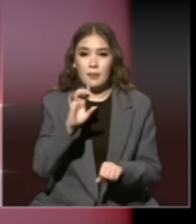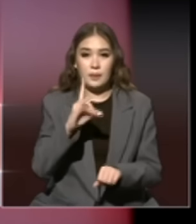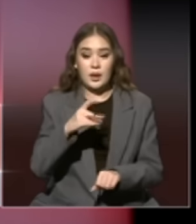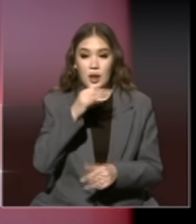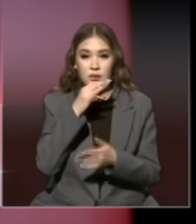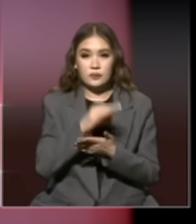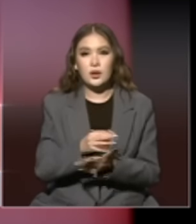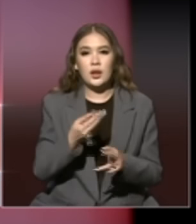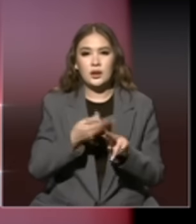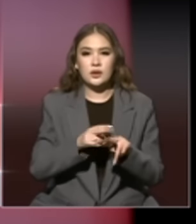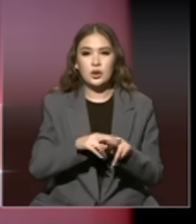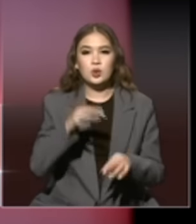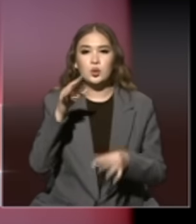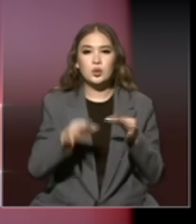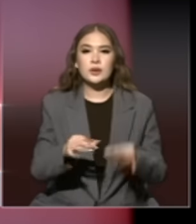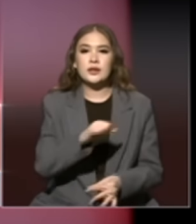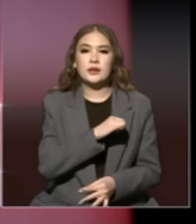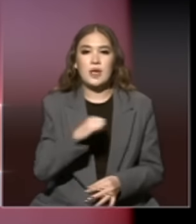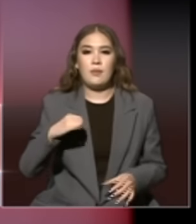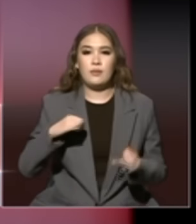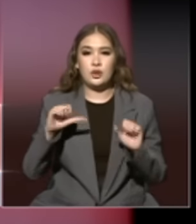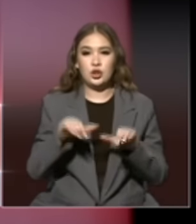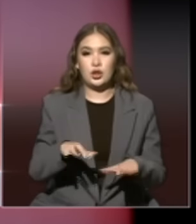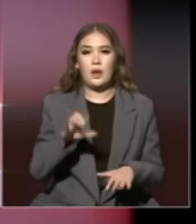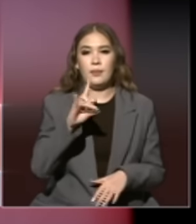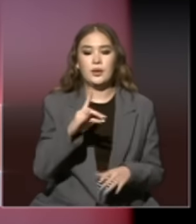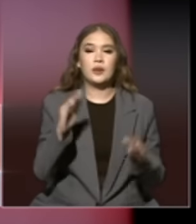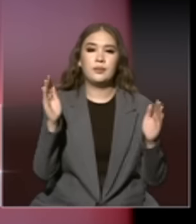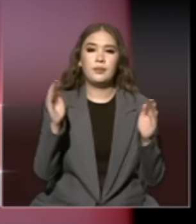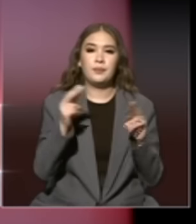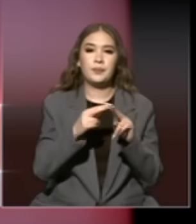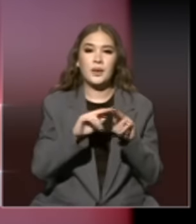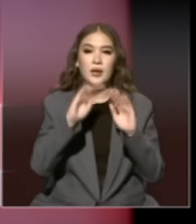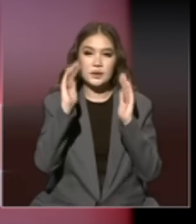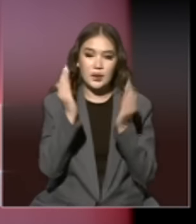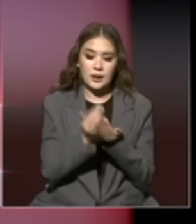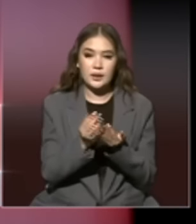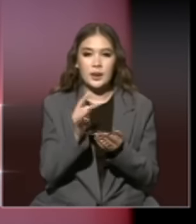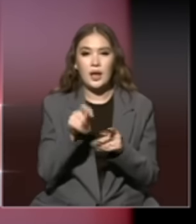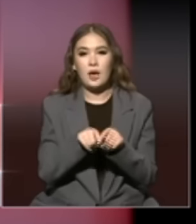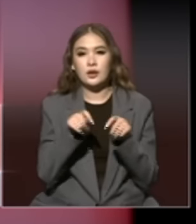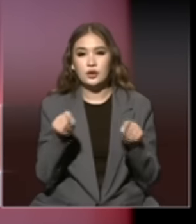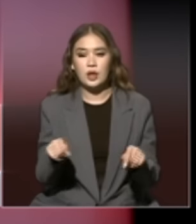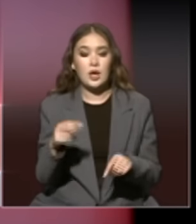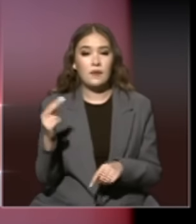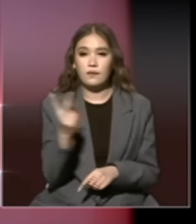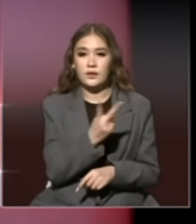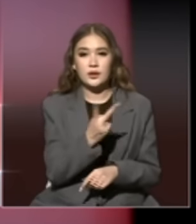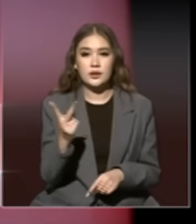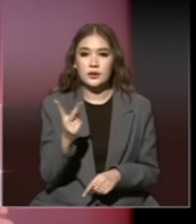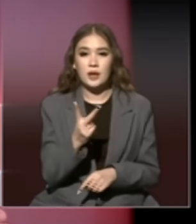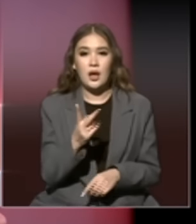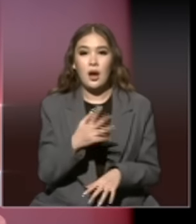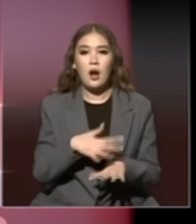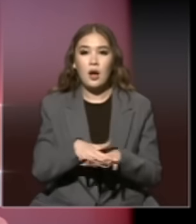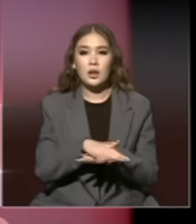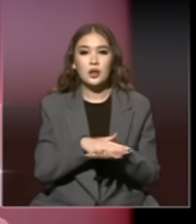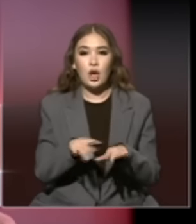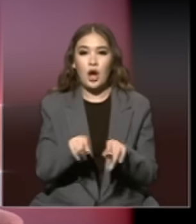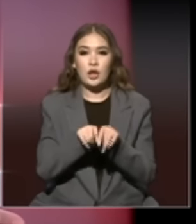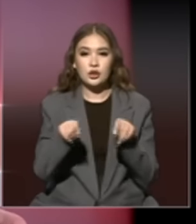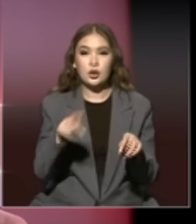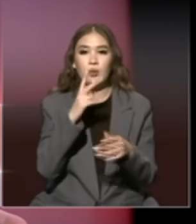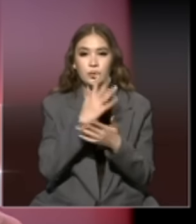ол кезінде уже судья шешім қабылдайды. Ашық немесе жабық болу. Бұл жерде екі тараптың да халыққа ашық болуы